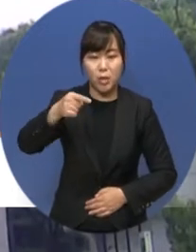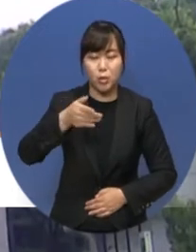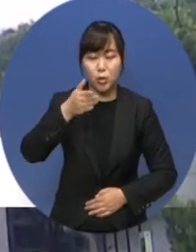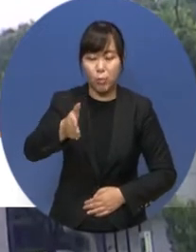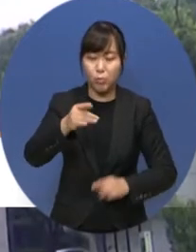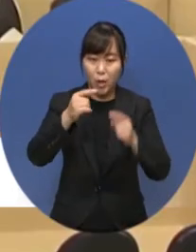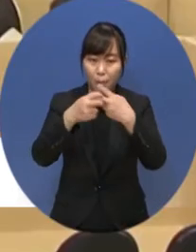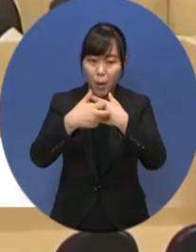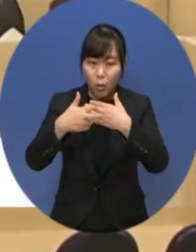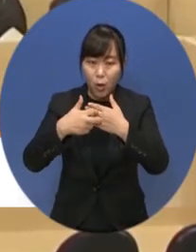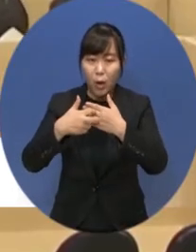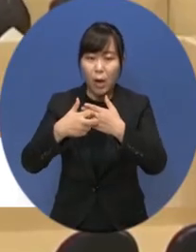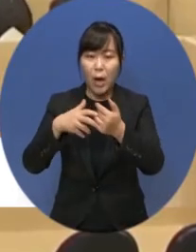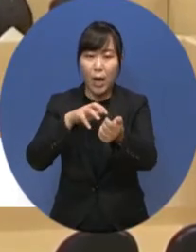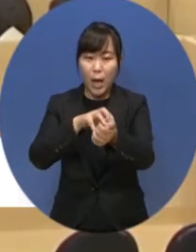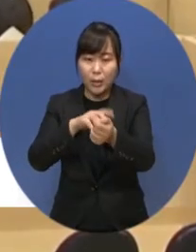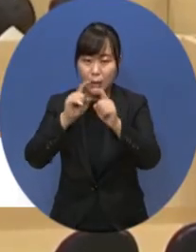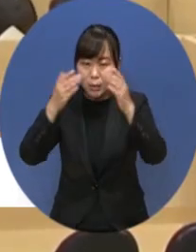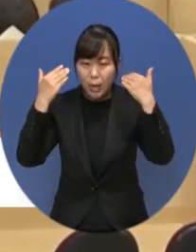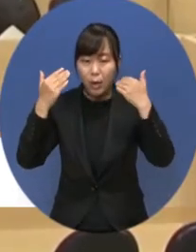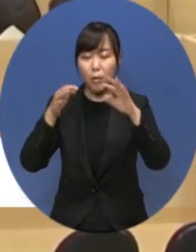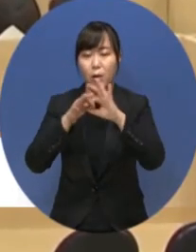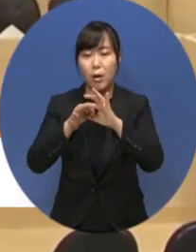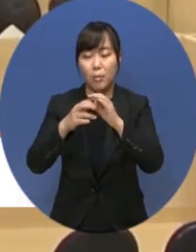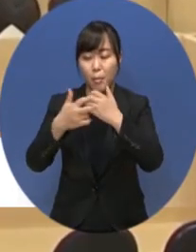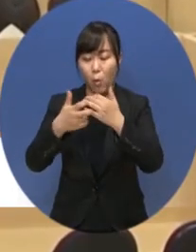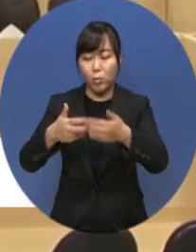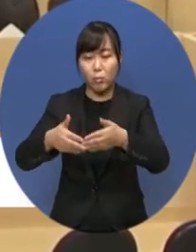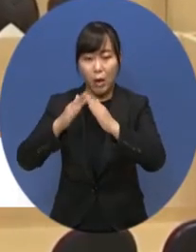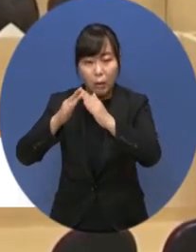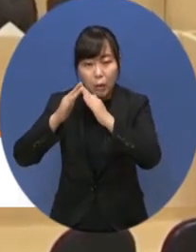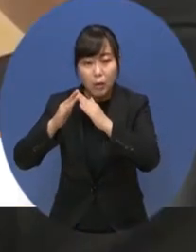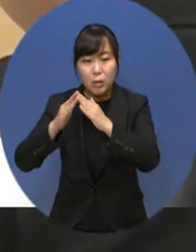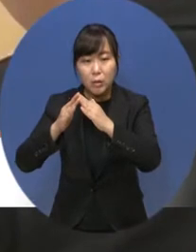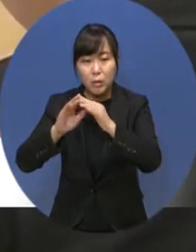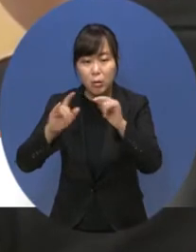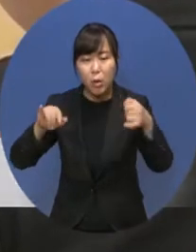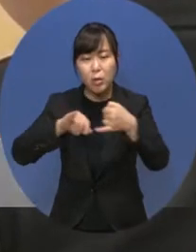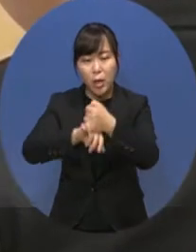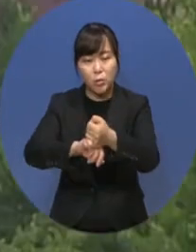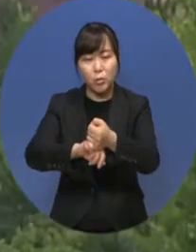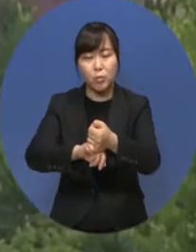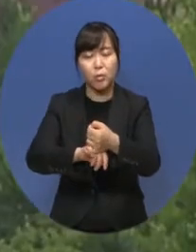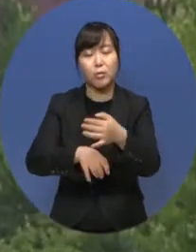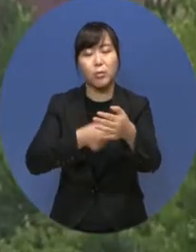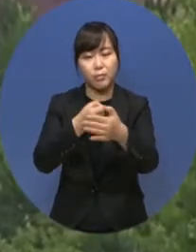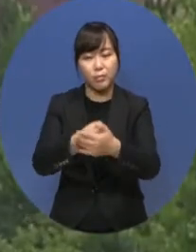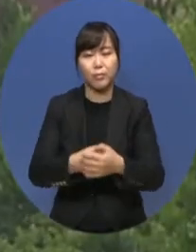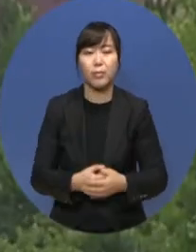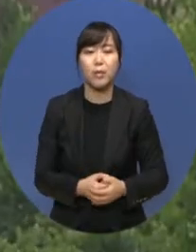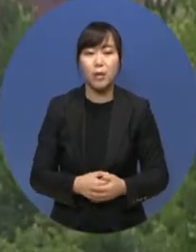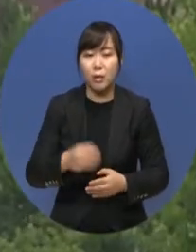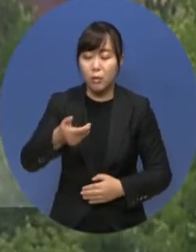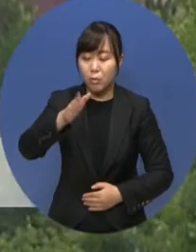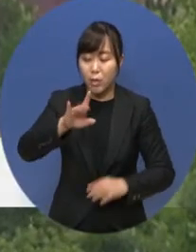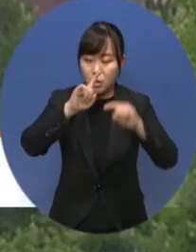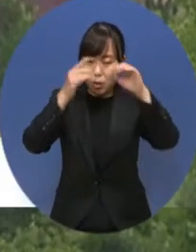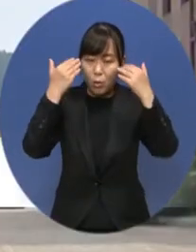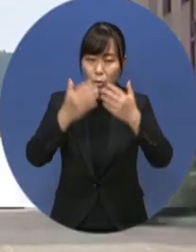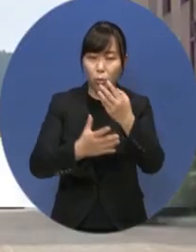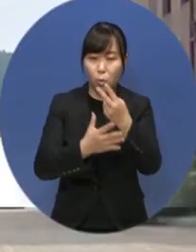전문병원, 한의대, 한방병원 유치 등을 약속해 이루어졌다고 밝혔습니다. 그러나 대학